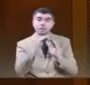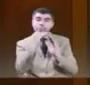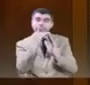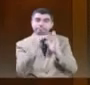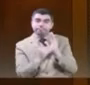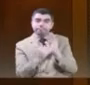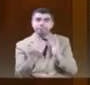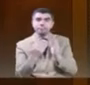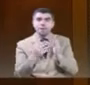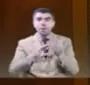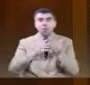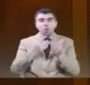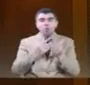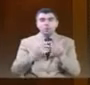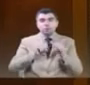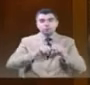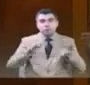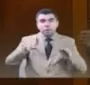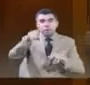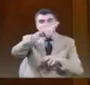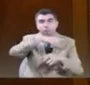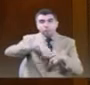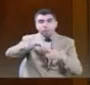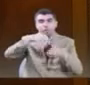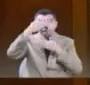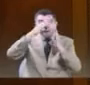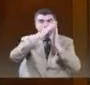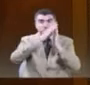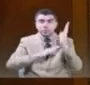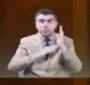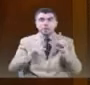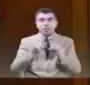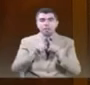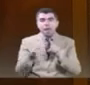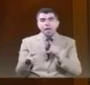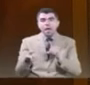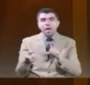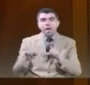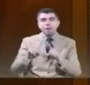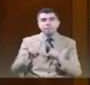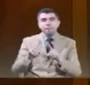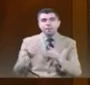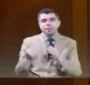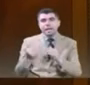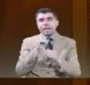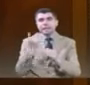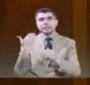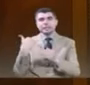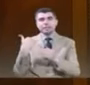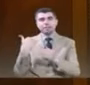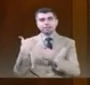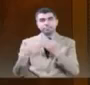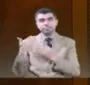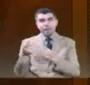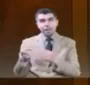قلنا هذا النظام غادي يشمل الجميع، ولكن الناس اللي لتحت غنرفعوهم شوية. ذاك اللي كانوا كياخذوا الحد الأدنى